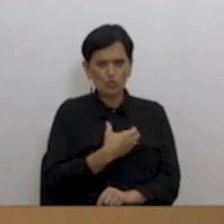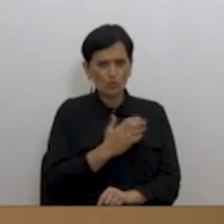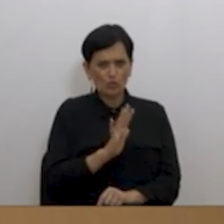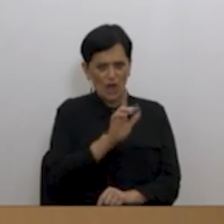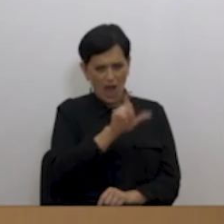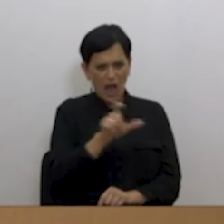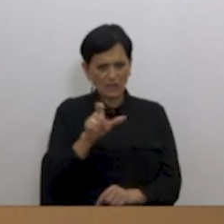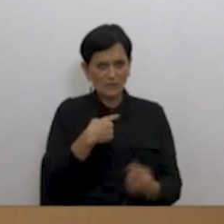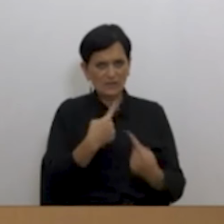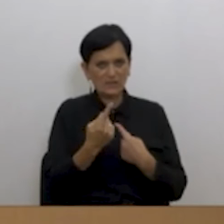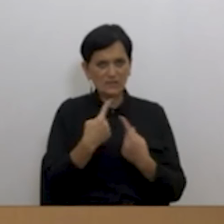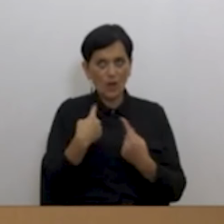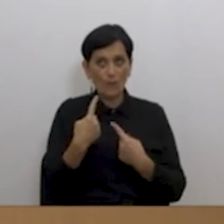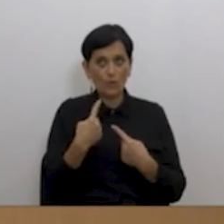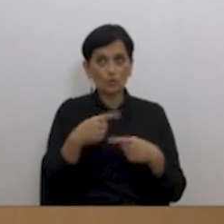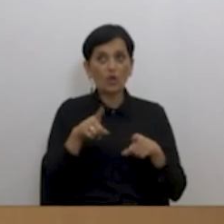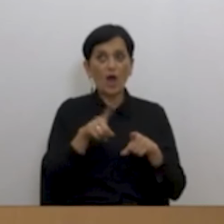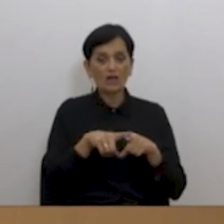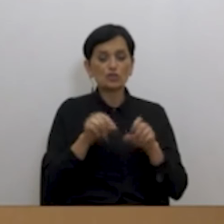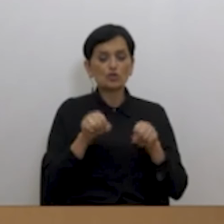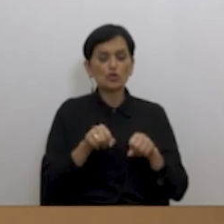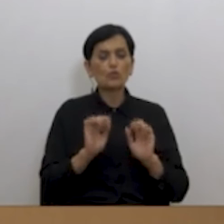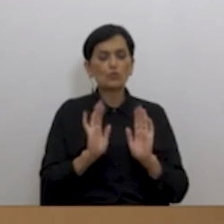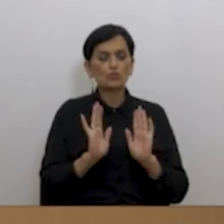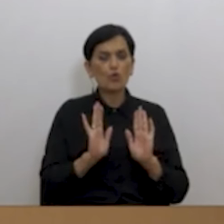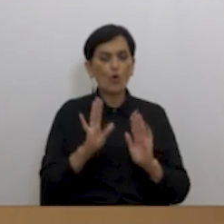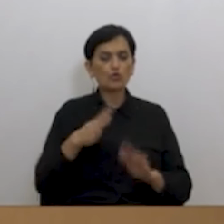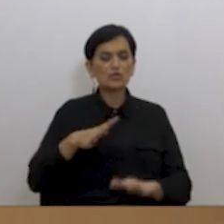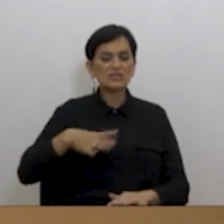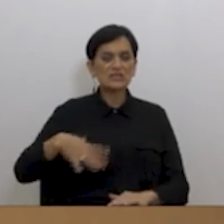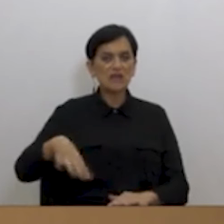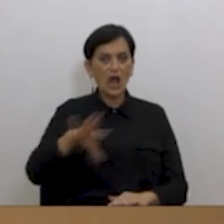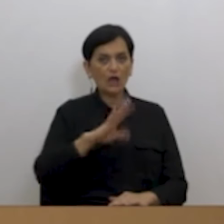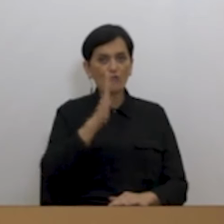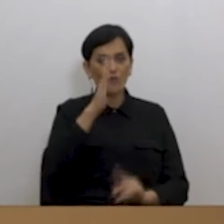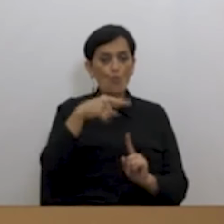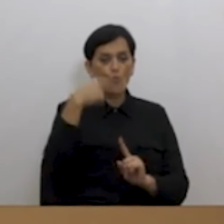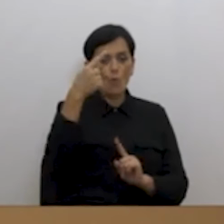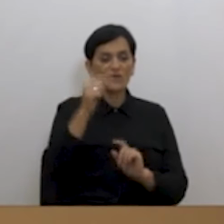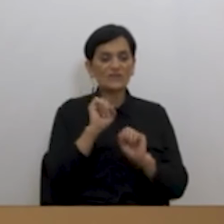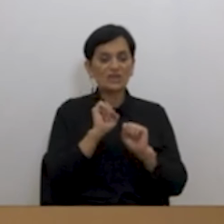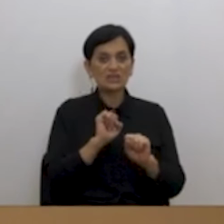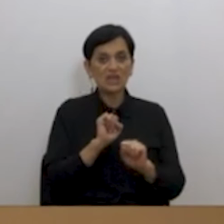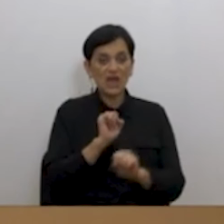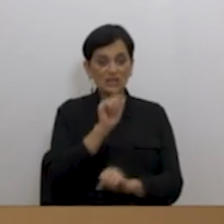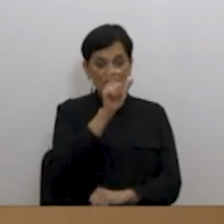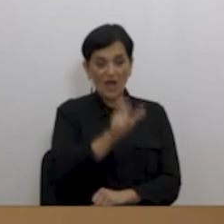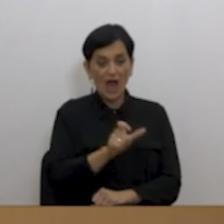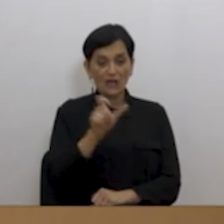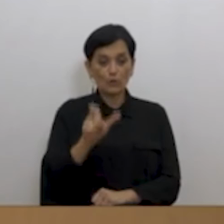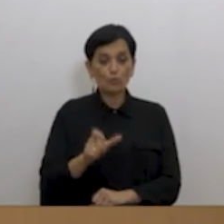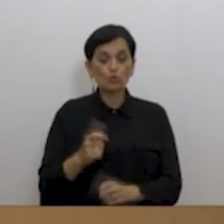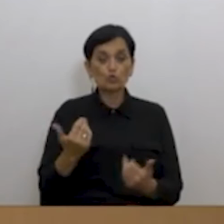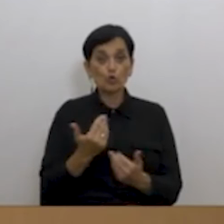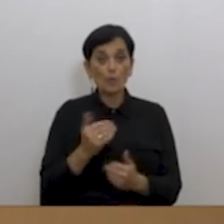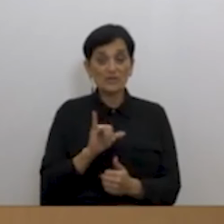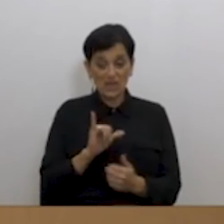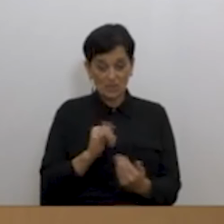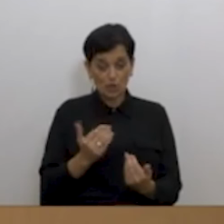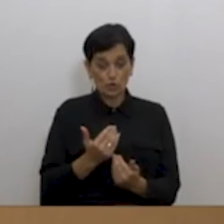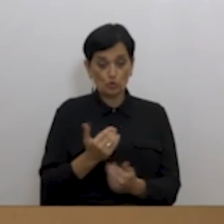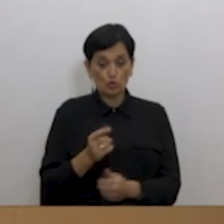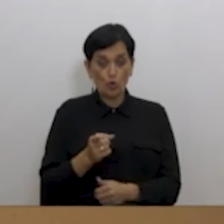ადამიანებთან საუბარის. ასე შეიძლება მხოლოდ საქართველოს მომავლის დაცვა, რომ ადამიანები ცხოვრობდნენ იქ, სადაც ცხოვრობენ